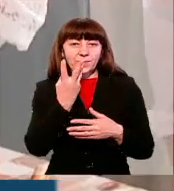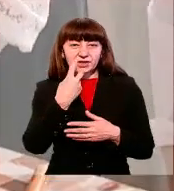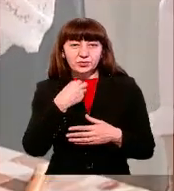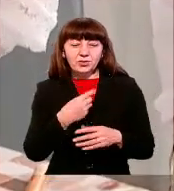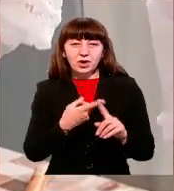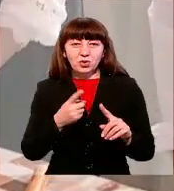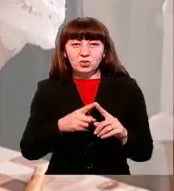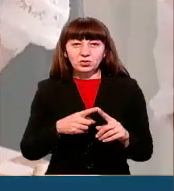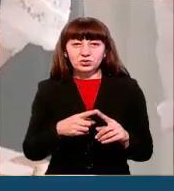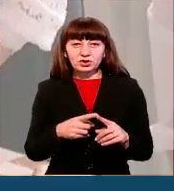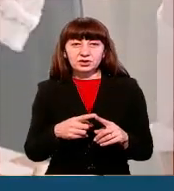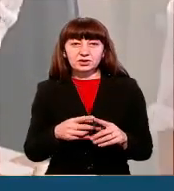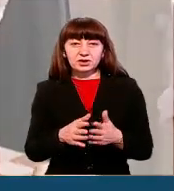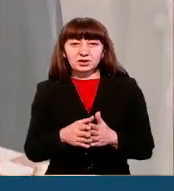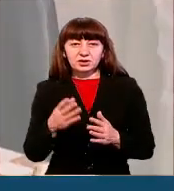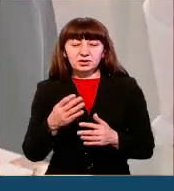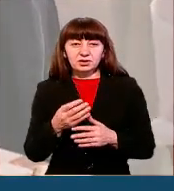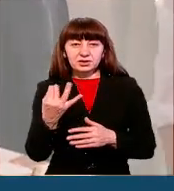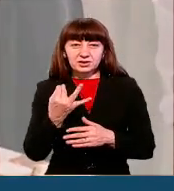ведь развивается моторика рук. Также мы